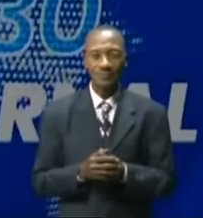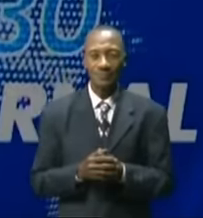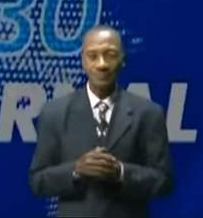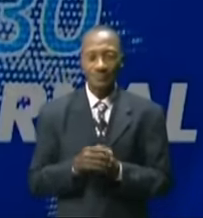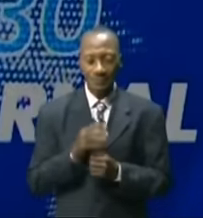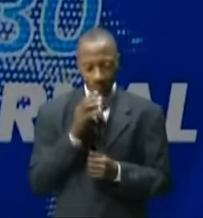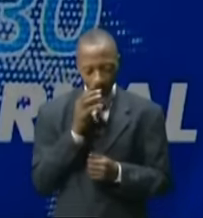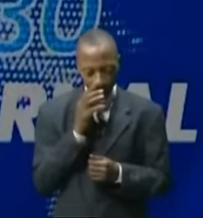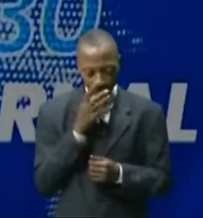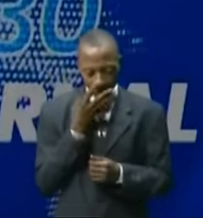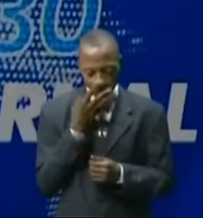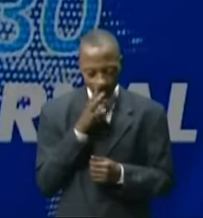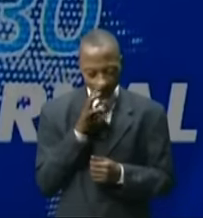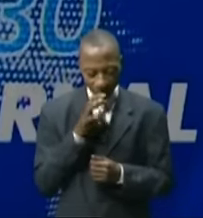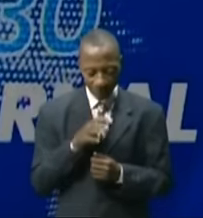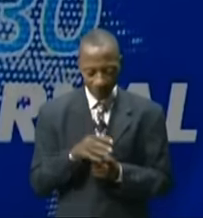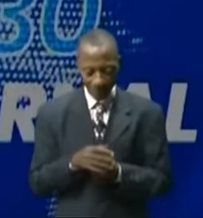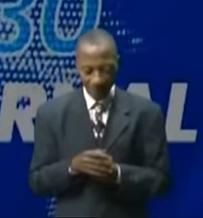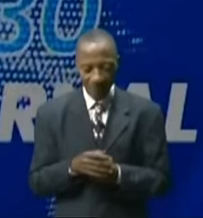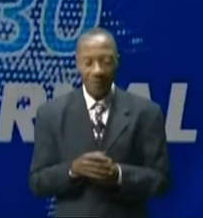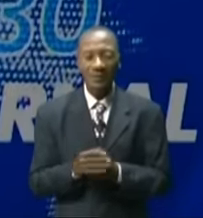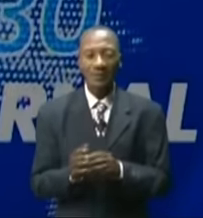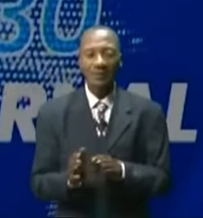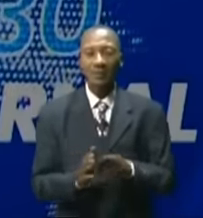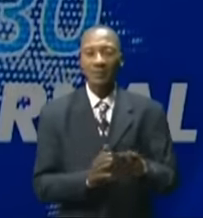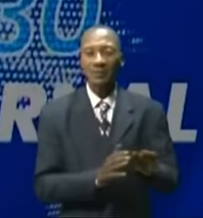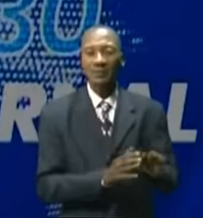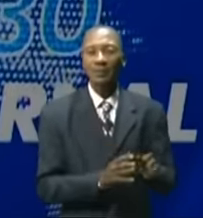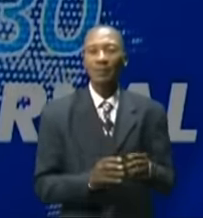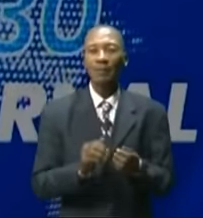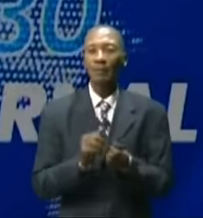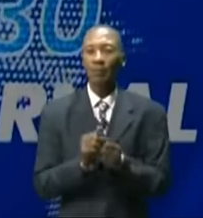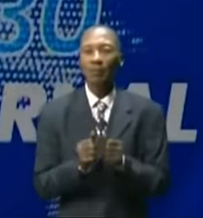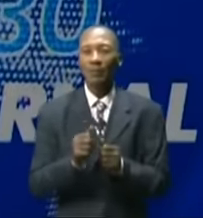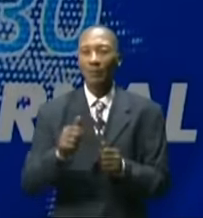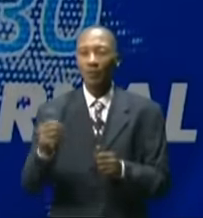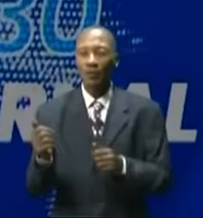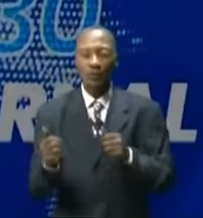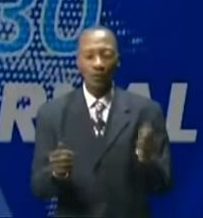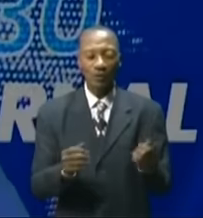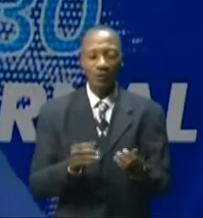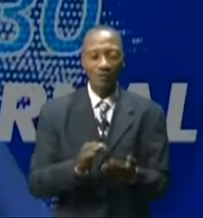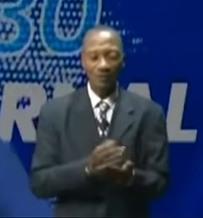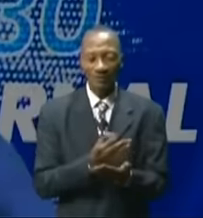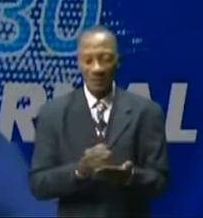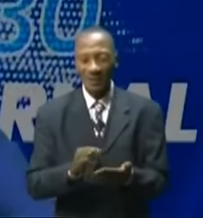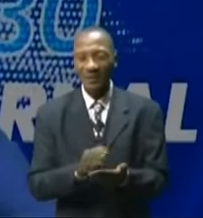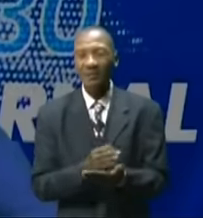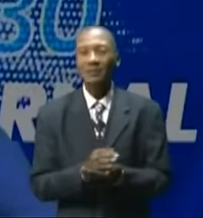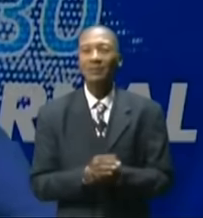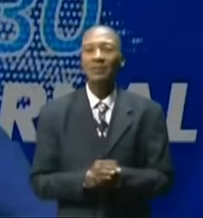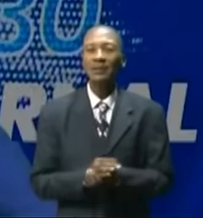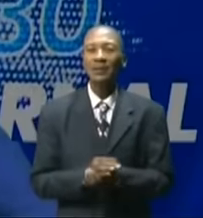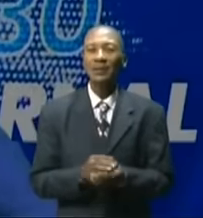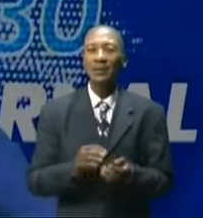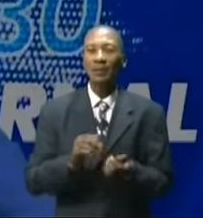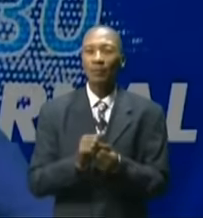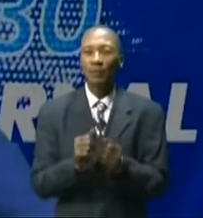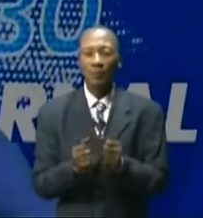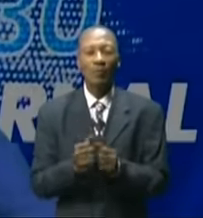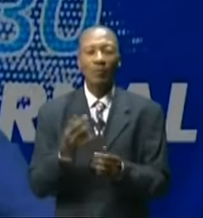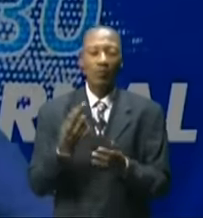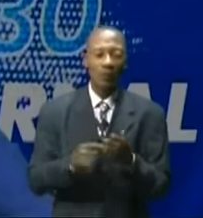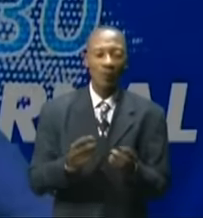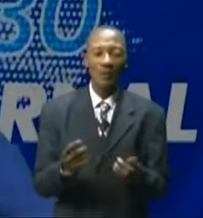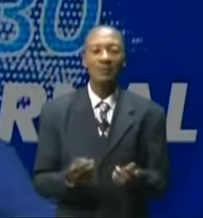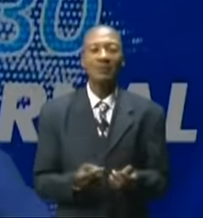Quelle est l'importance du système éducatif de qualité pour l'émergence de la RDC? Sujet débattu au cours d'une journée scientifique